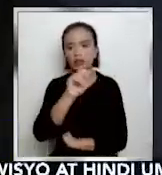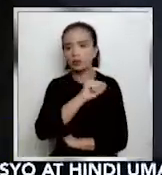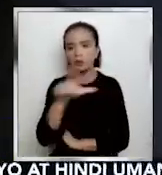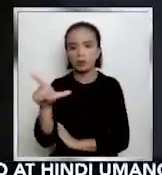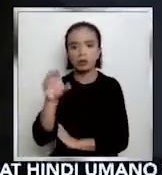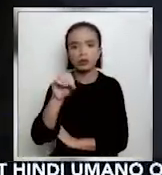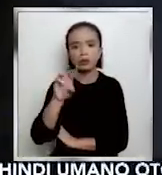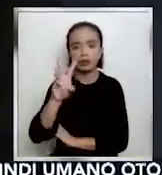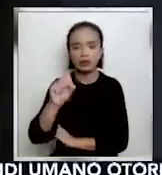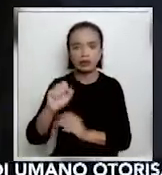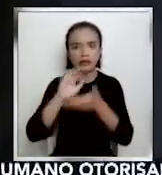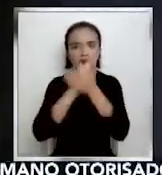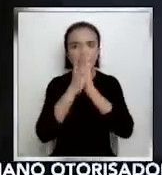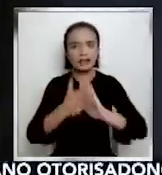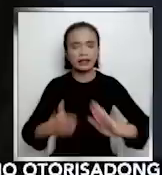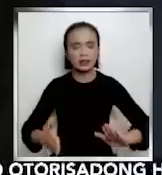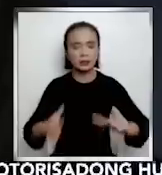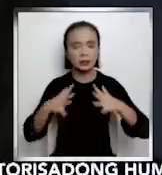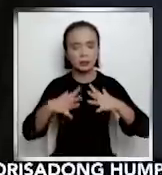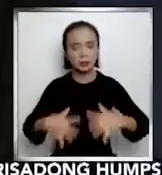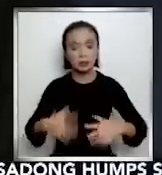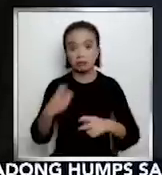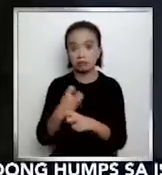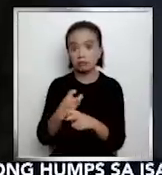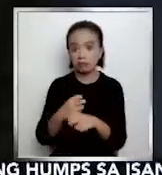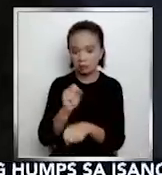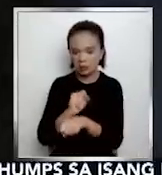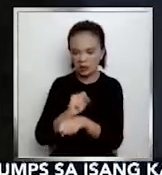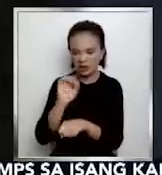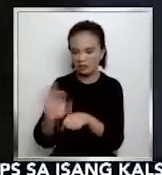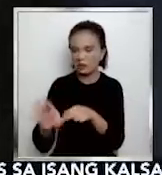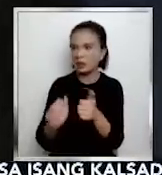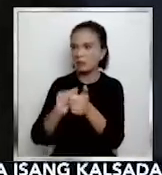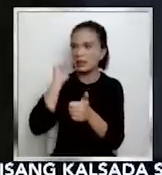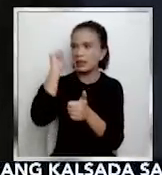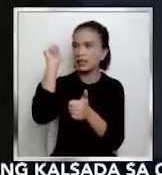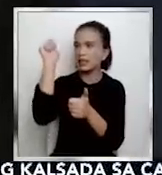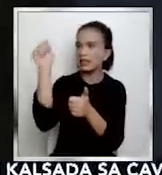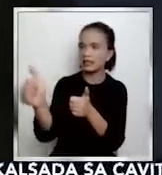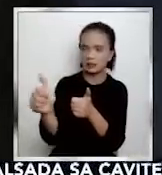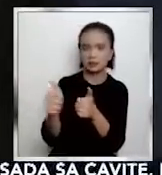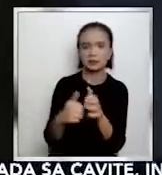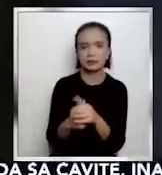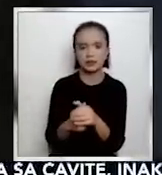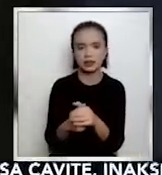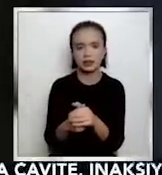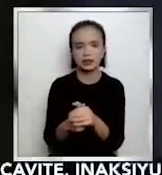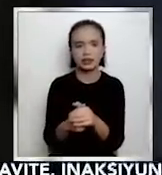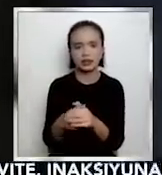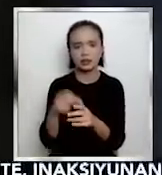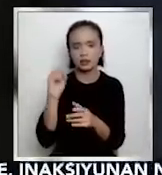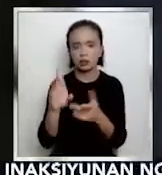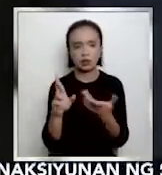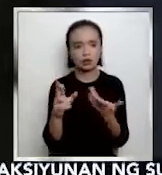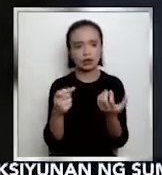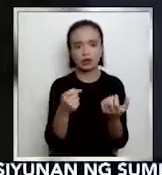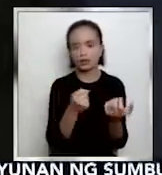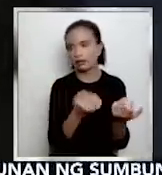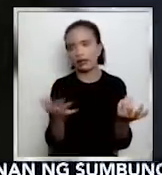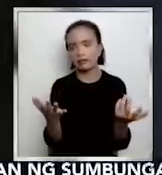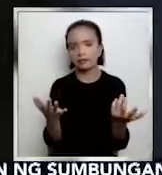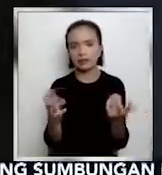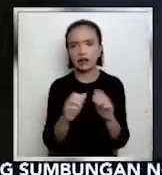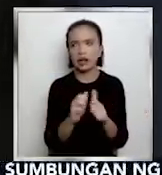magtrabaho kung ikaw ay nasa malayong lugar, milyang kilometro or kung ilan man yan na gaano kalayo,